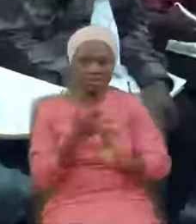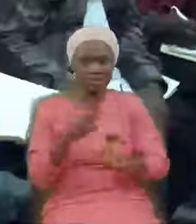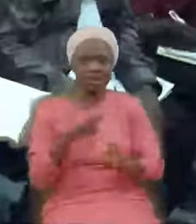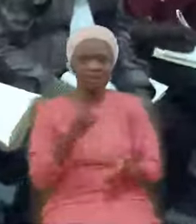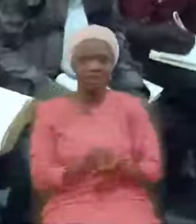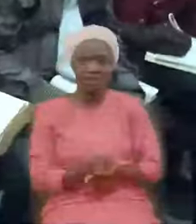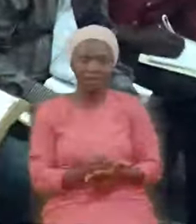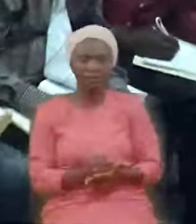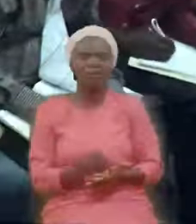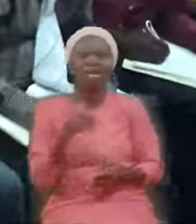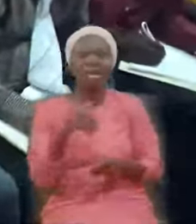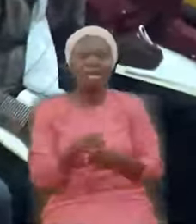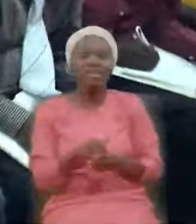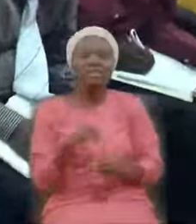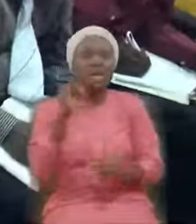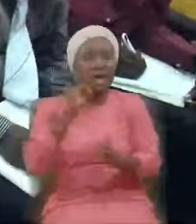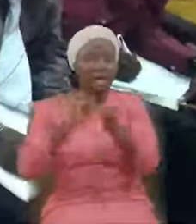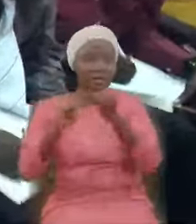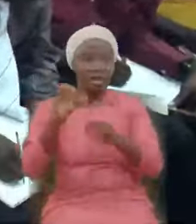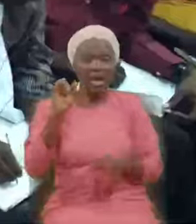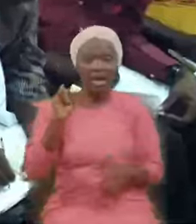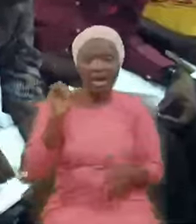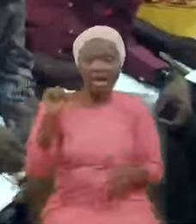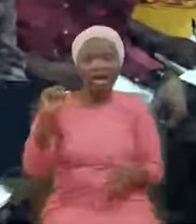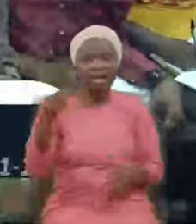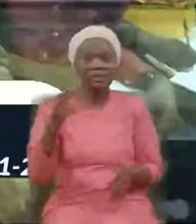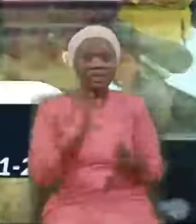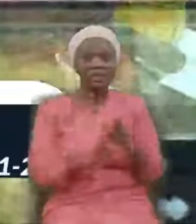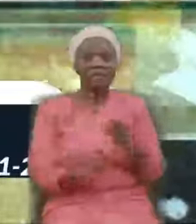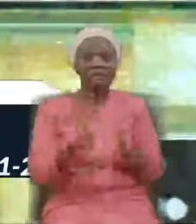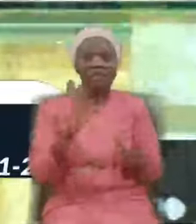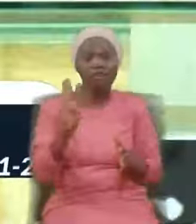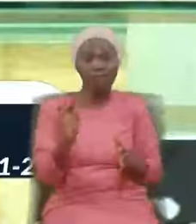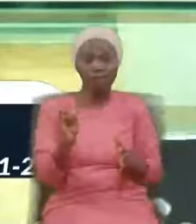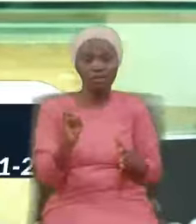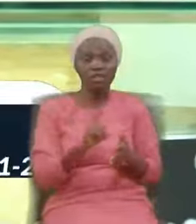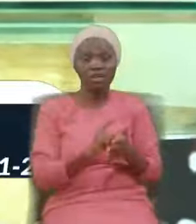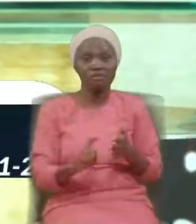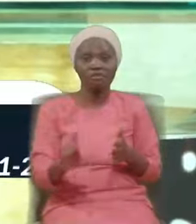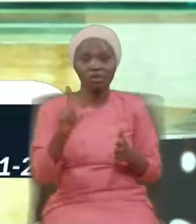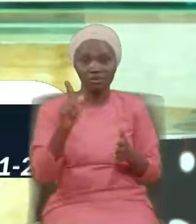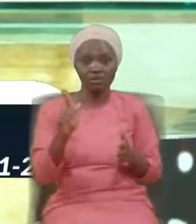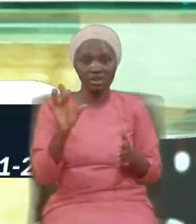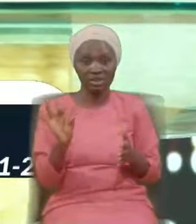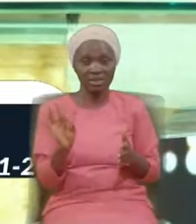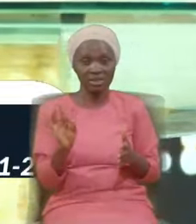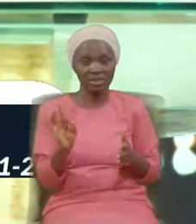Ésaïe au chapitre 40. Ésaïe au chapitre 40, verset 28.